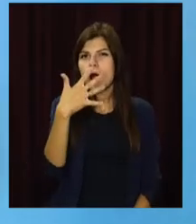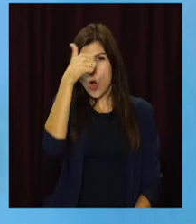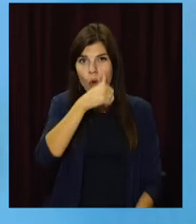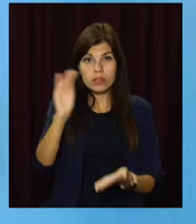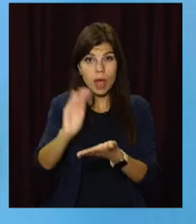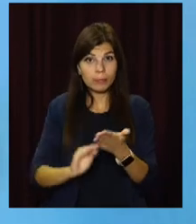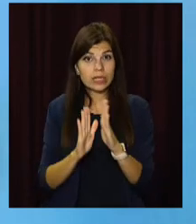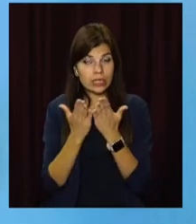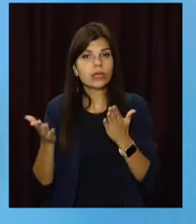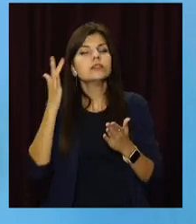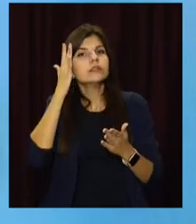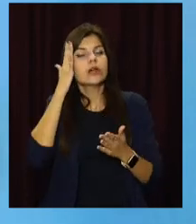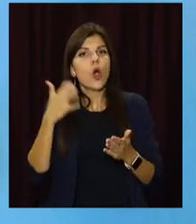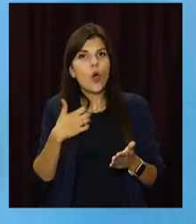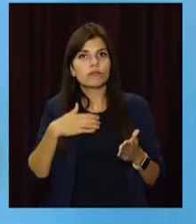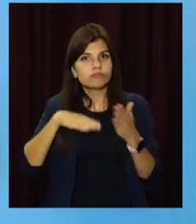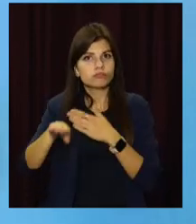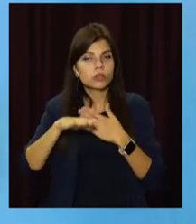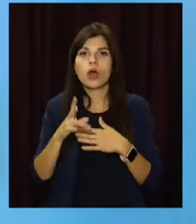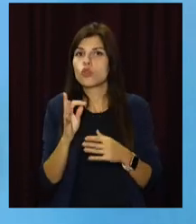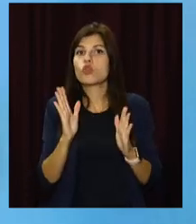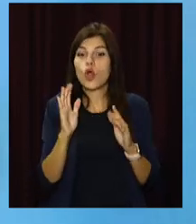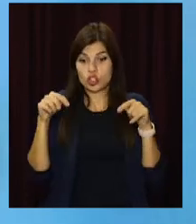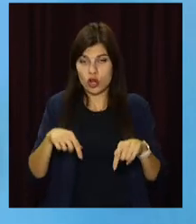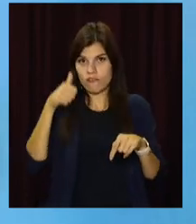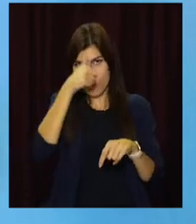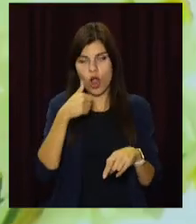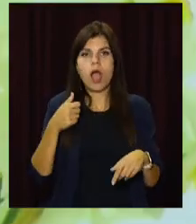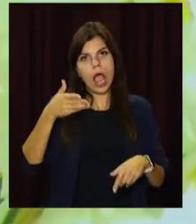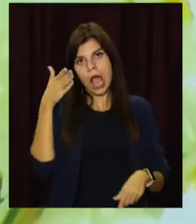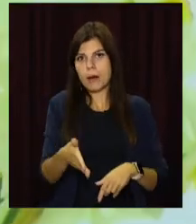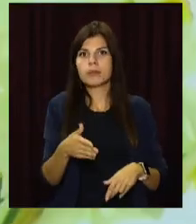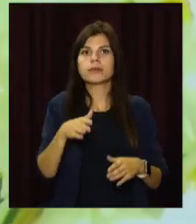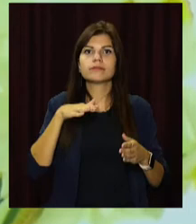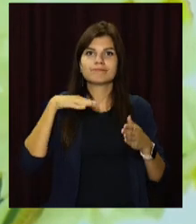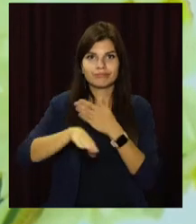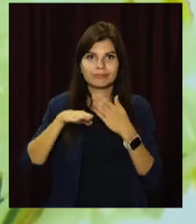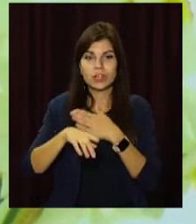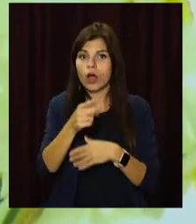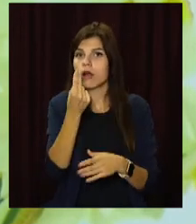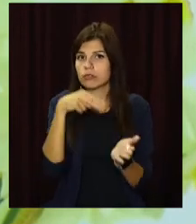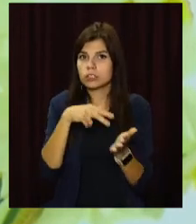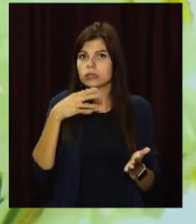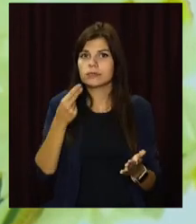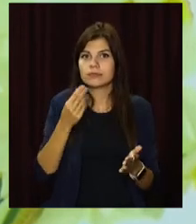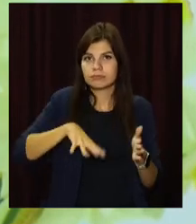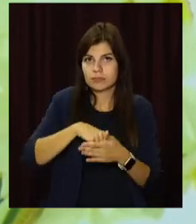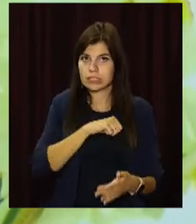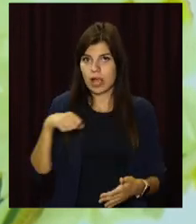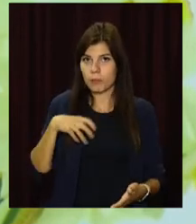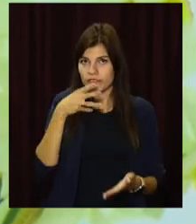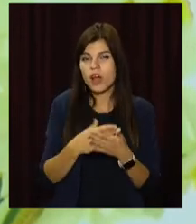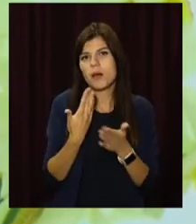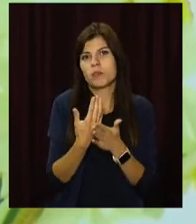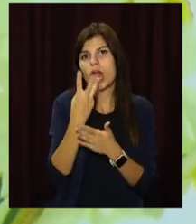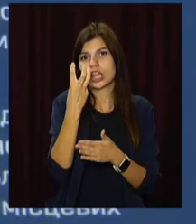І відтоді мріяла його видати, але наважилася лише цьогоріч. Авторка надрукувала книжку власним коштом. Загалом 300